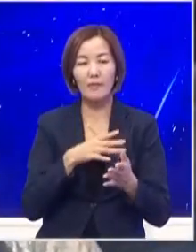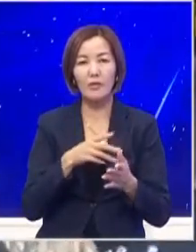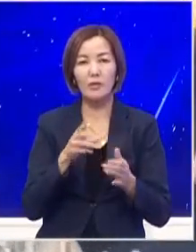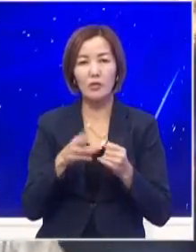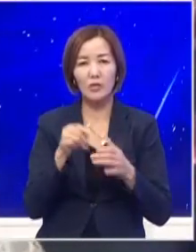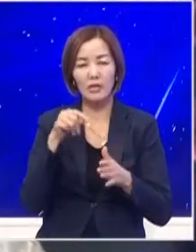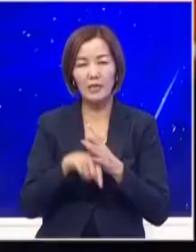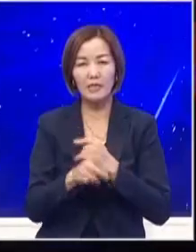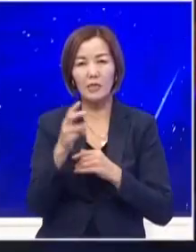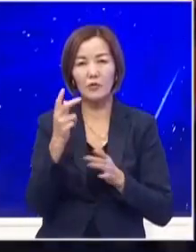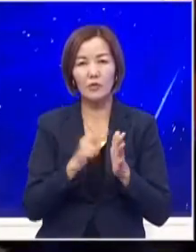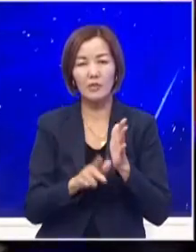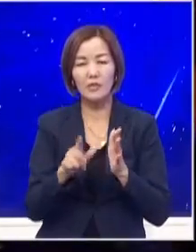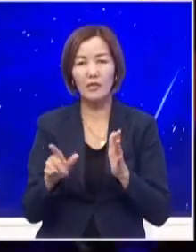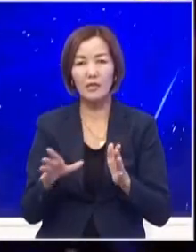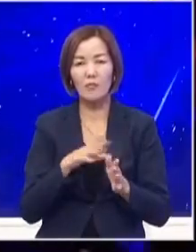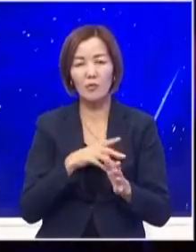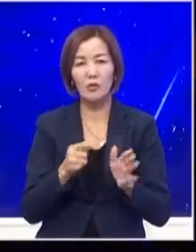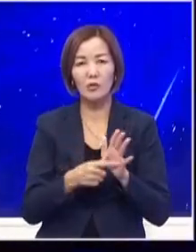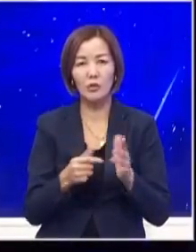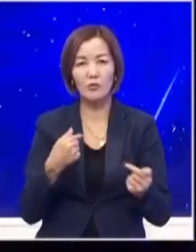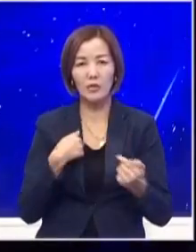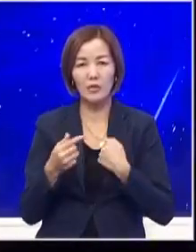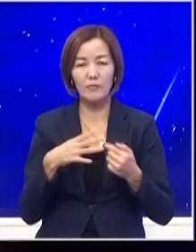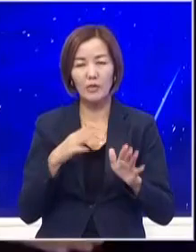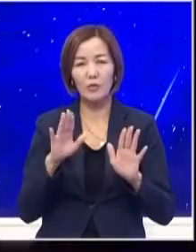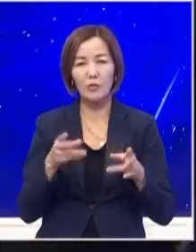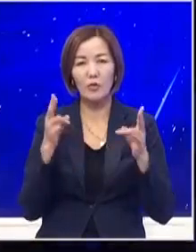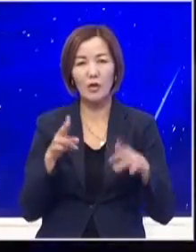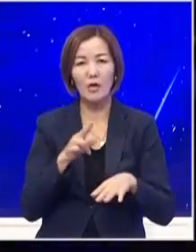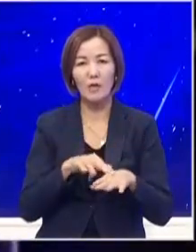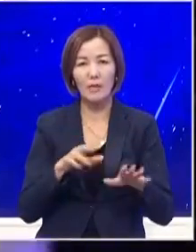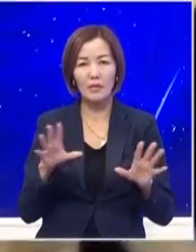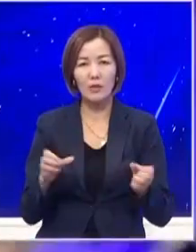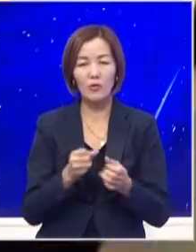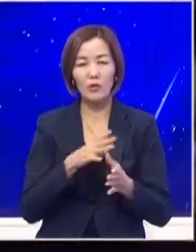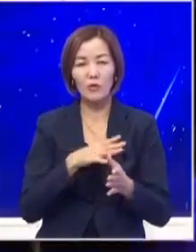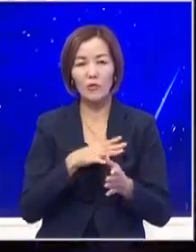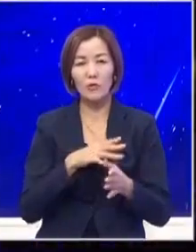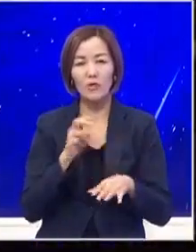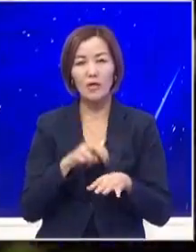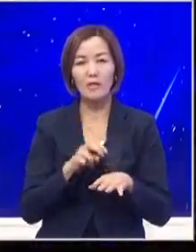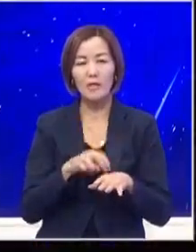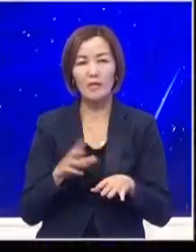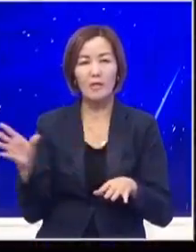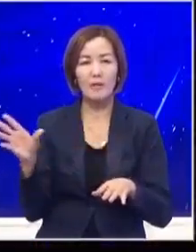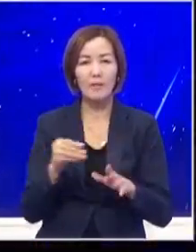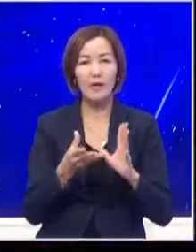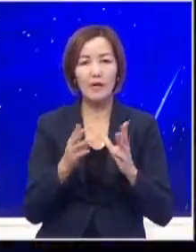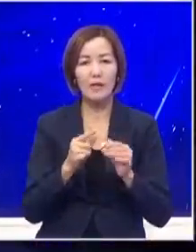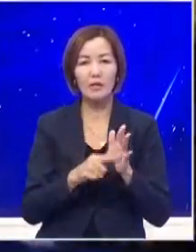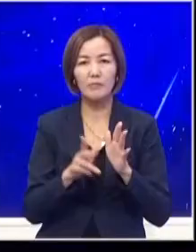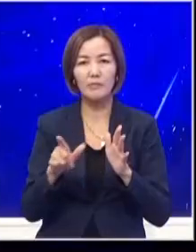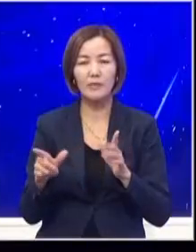шахтада 280 адам болып, оның жетеуі зардап шекті. Оқиға орнында полиция, құтқарушылар және дәрігерлерден барлығы 75